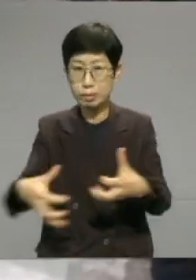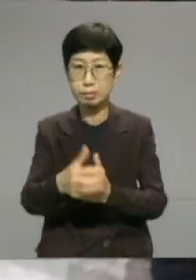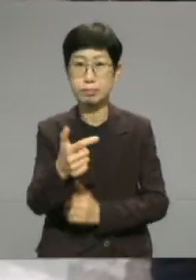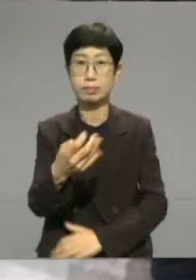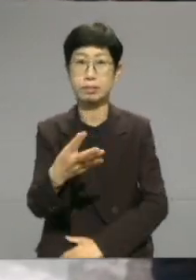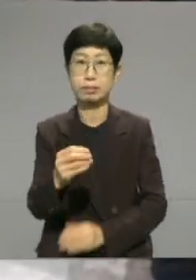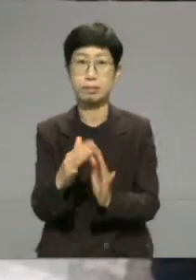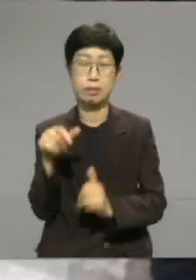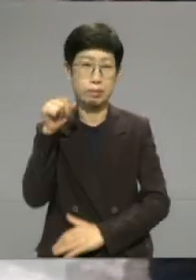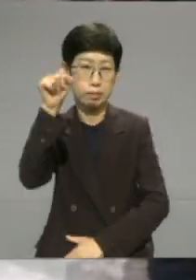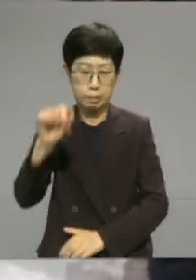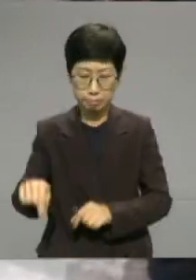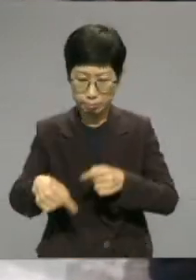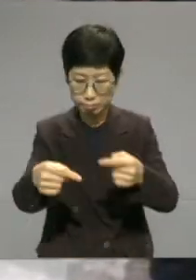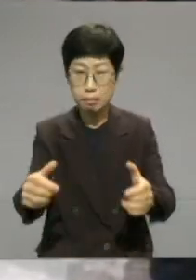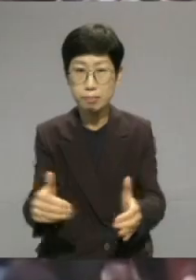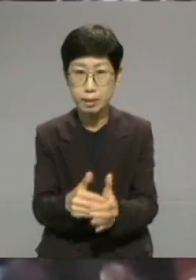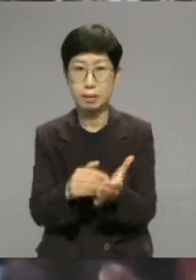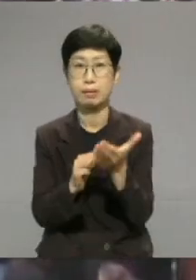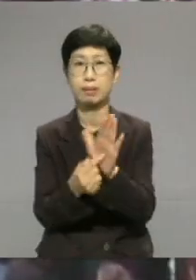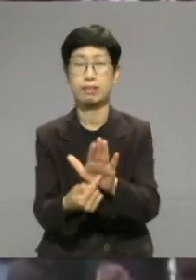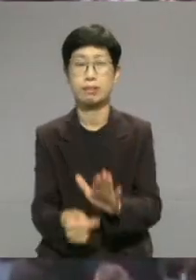시위에 참여한 것으로 집계했습니다.